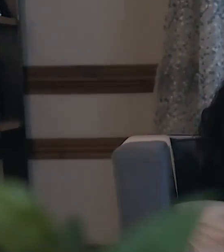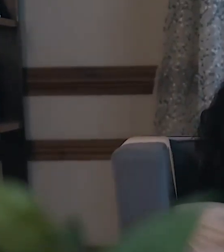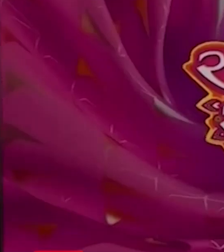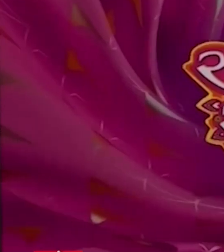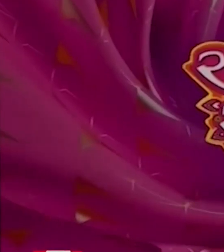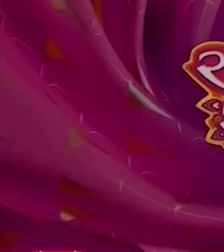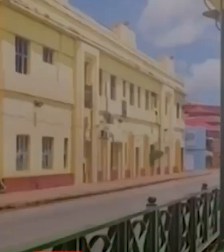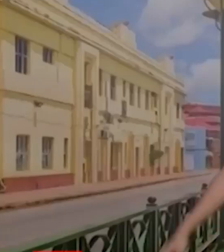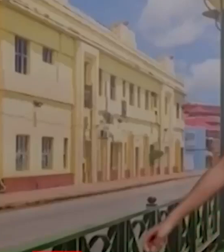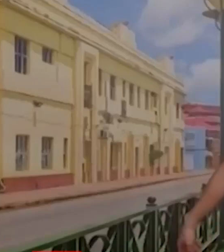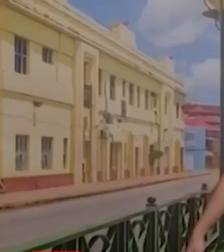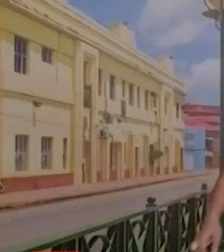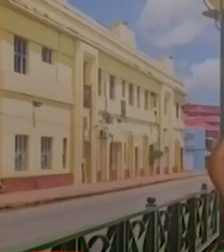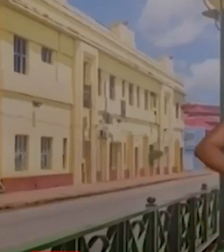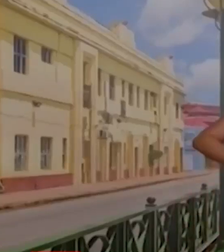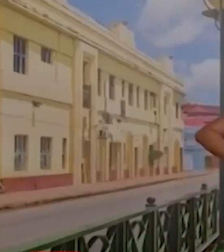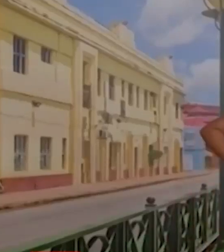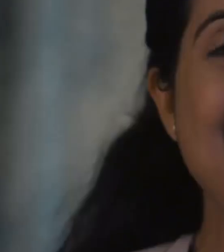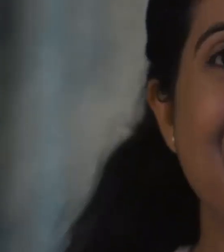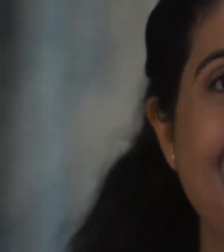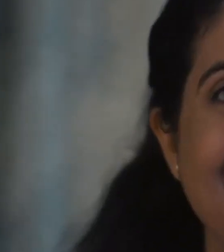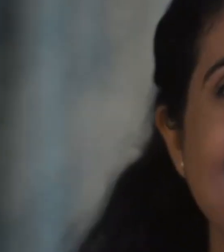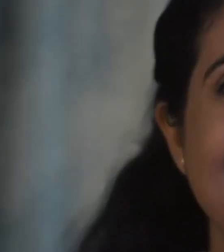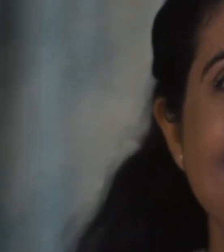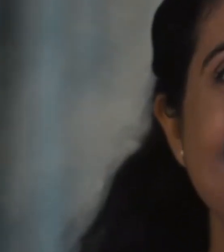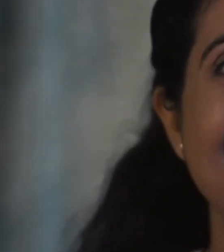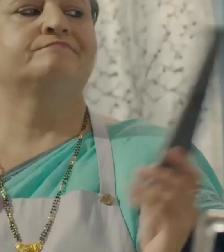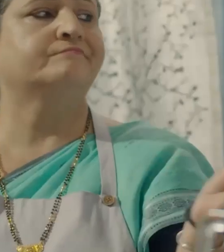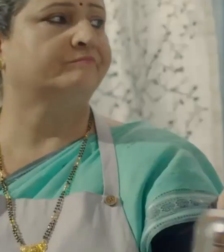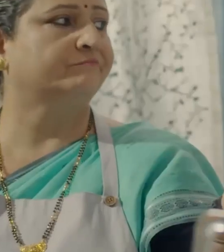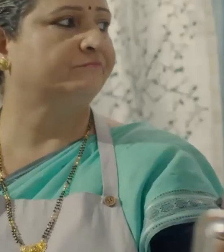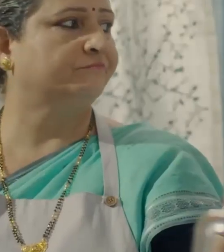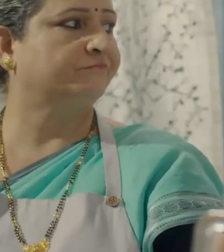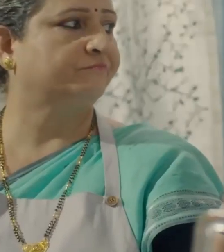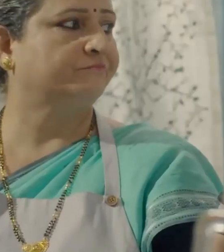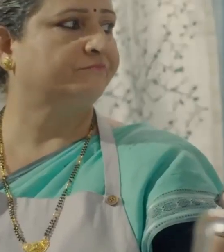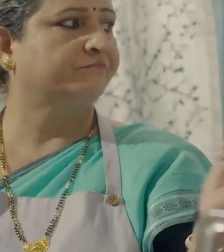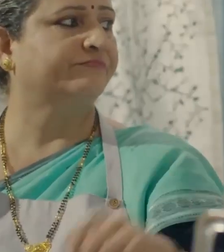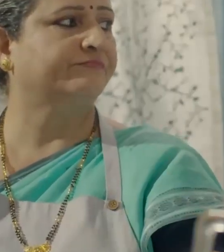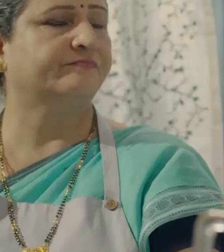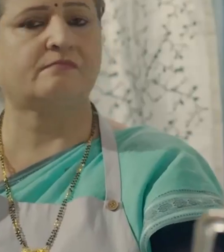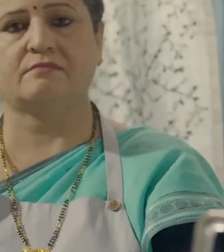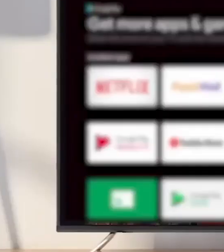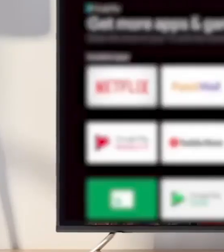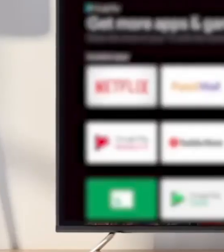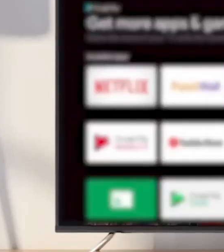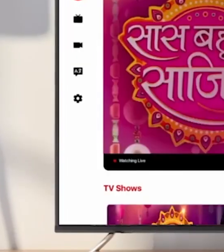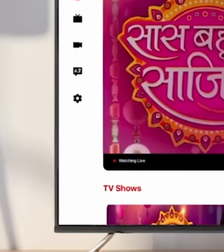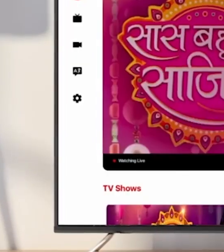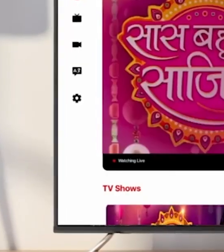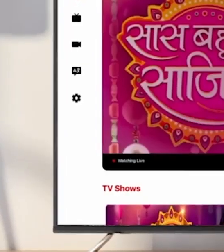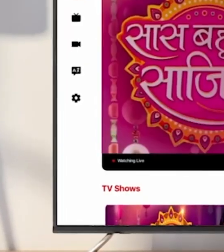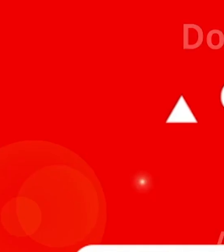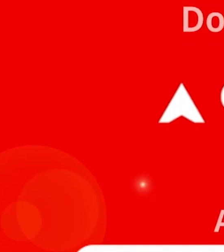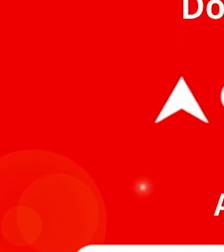करें अपना फेवरेट शो फ्री टाइम पे ऑन। इनकी तरह आप भी देखें अपना फेवरेट शो अपने टाइम पर और